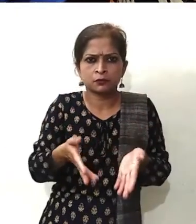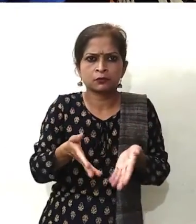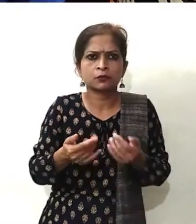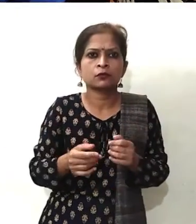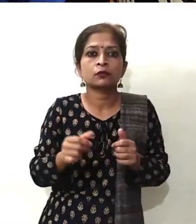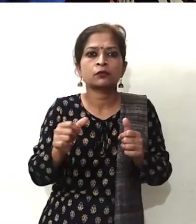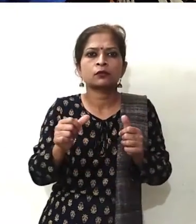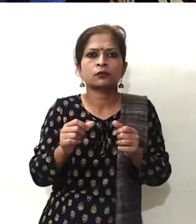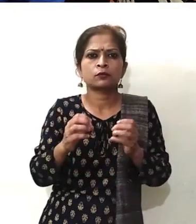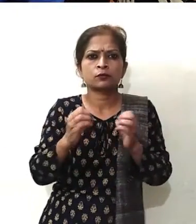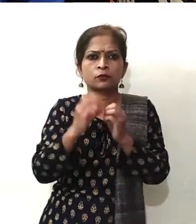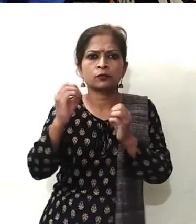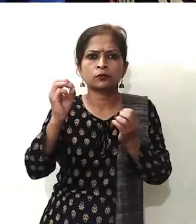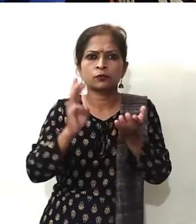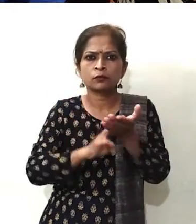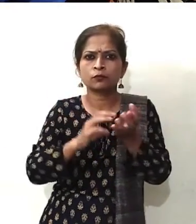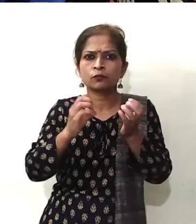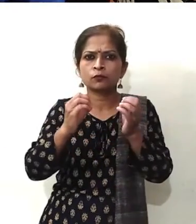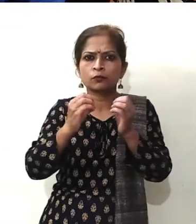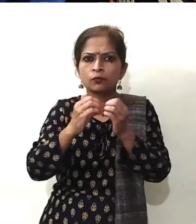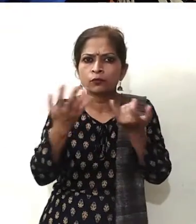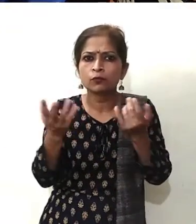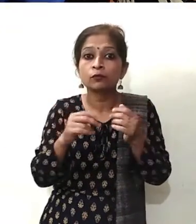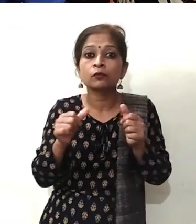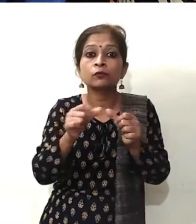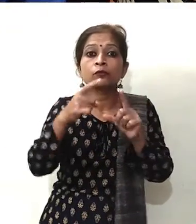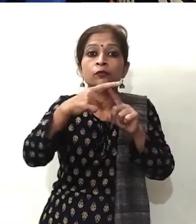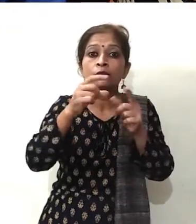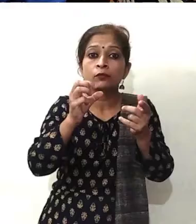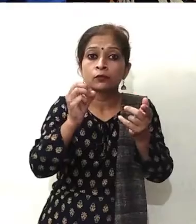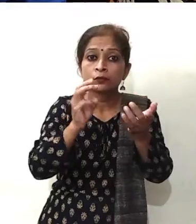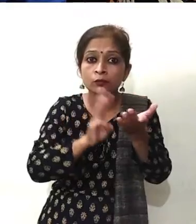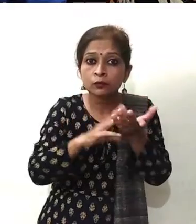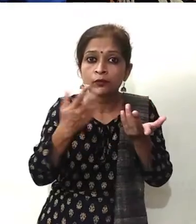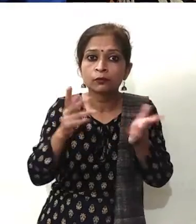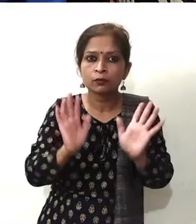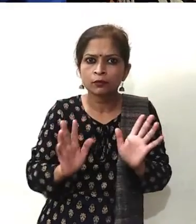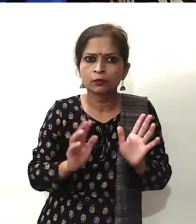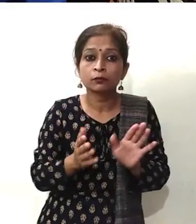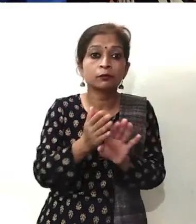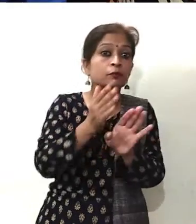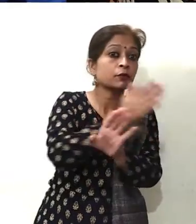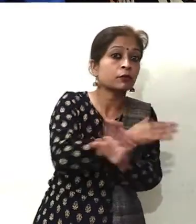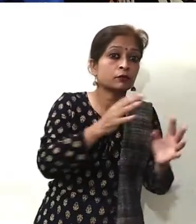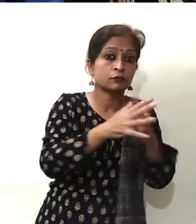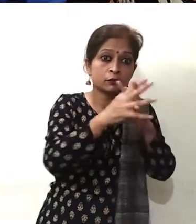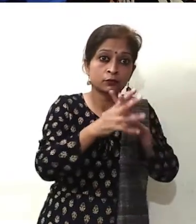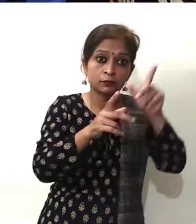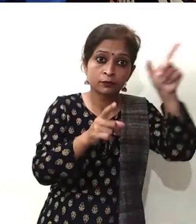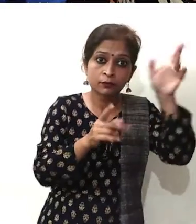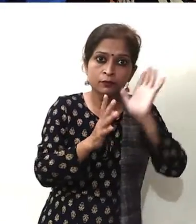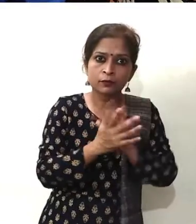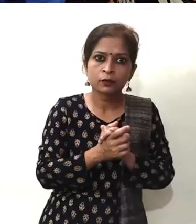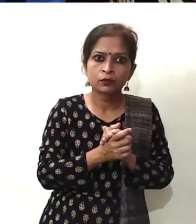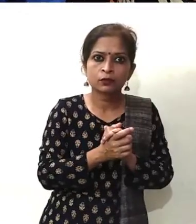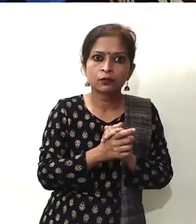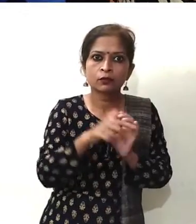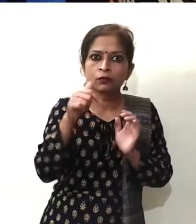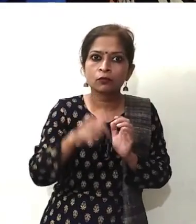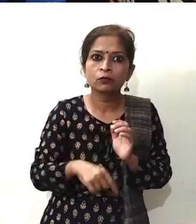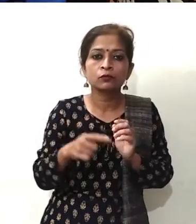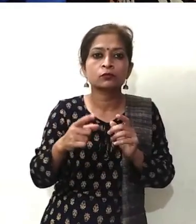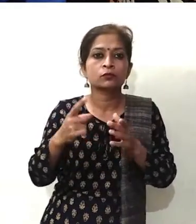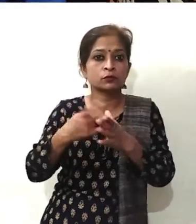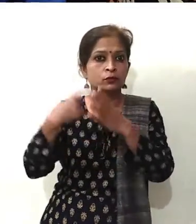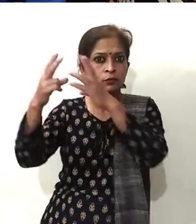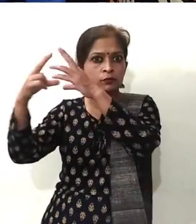क्या आपको अफसोस होता है कि एटम बम उस समय अमेरिका के पास आ गया था और वो पटक गया जापान के पास? अफसोस